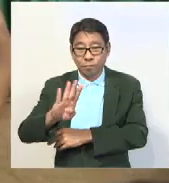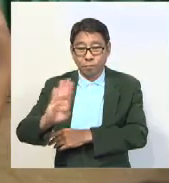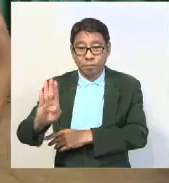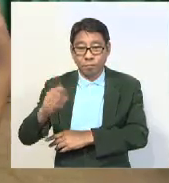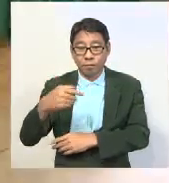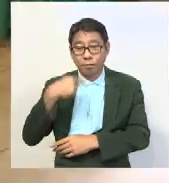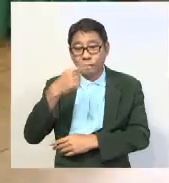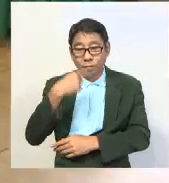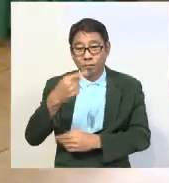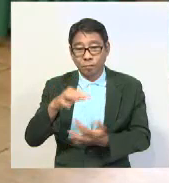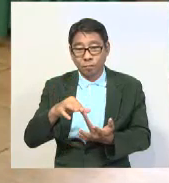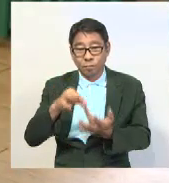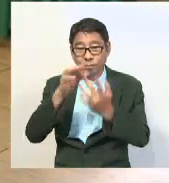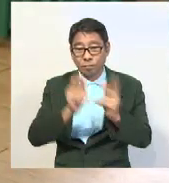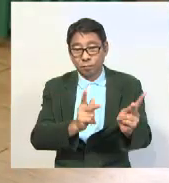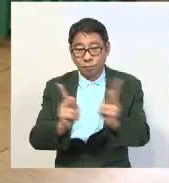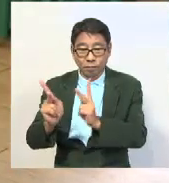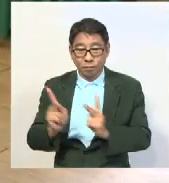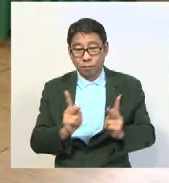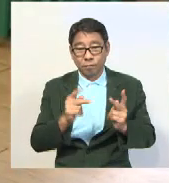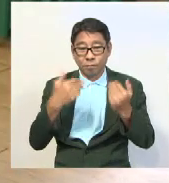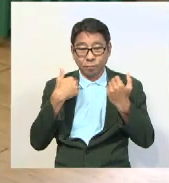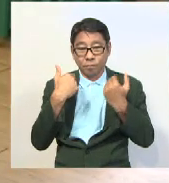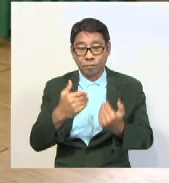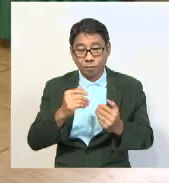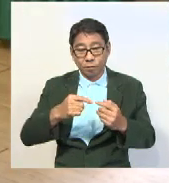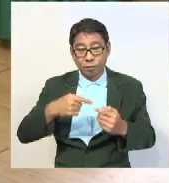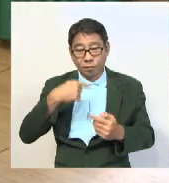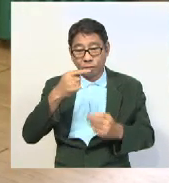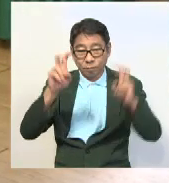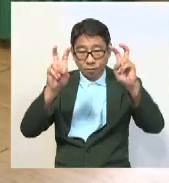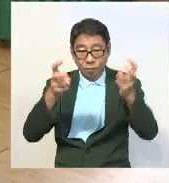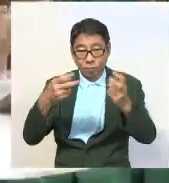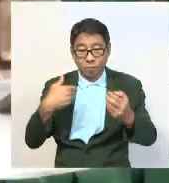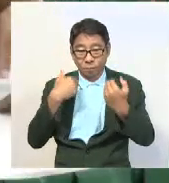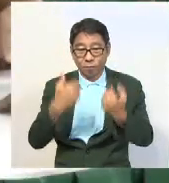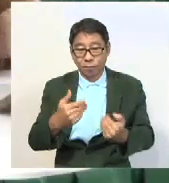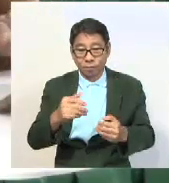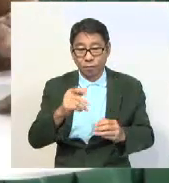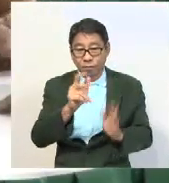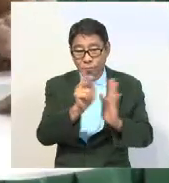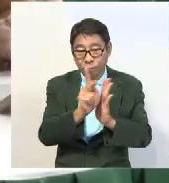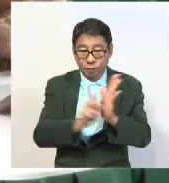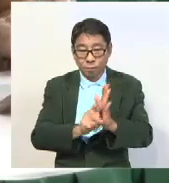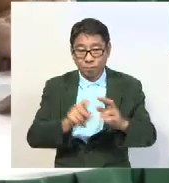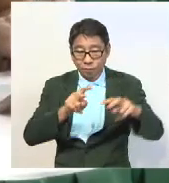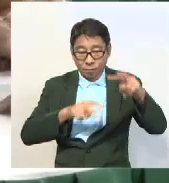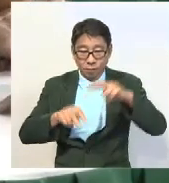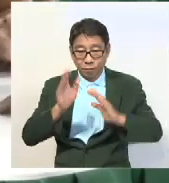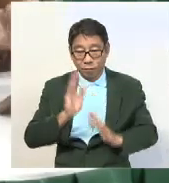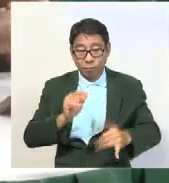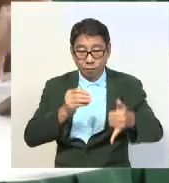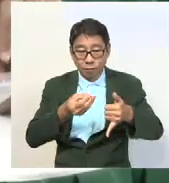ได้ปาฐกถานะครับพิเศษในกิจกรรมราชดำเนินเสวนาหัวข้อพาพรบคุ้มครองผู้บริโภคฉบับ